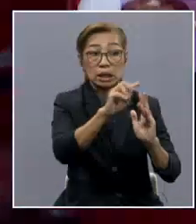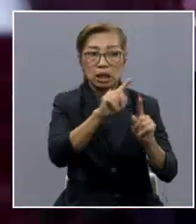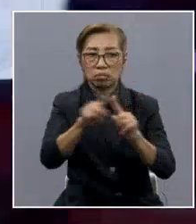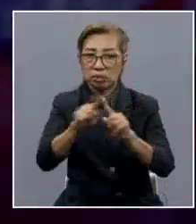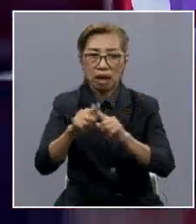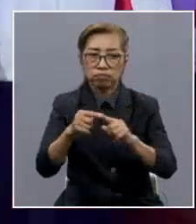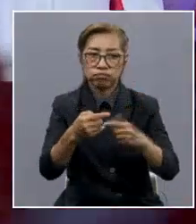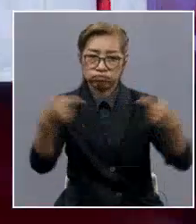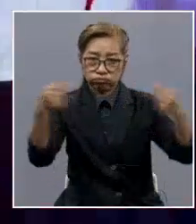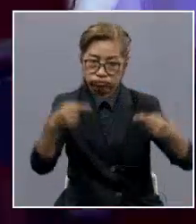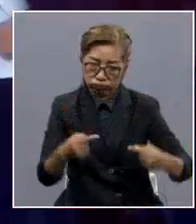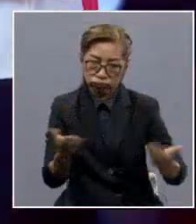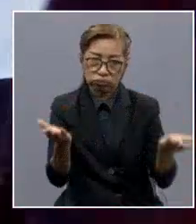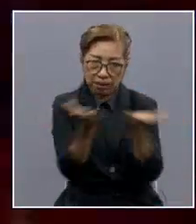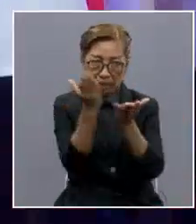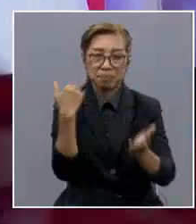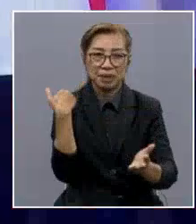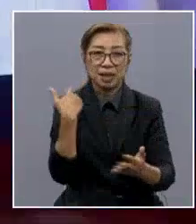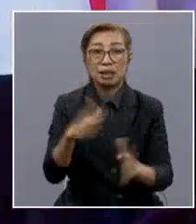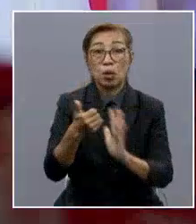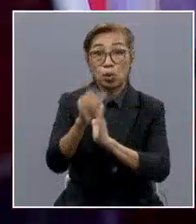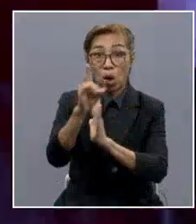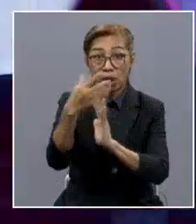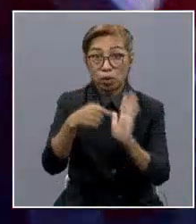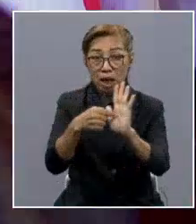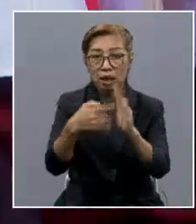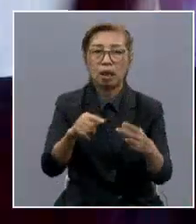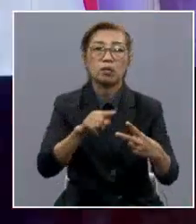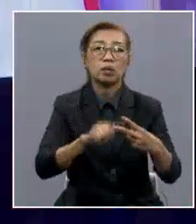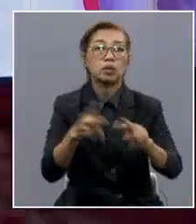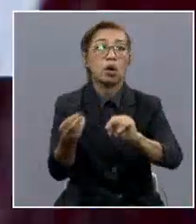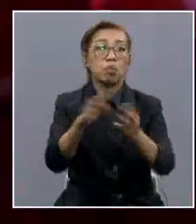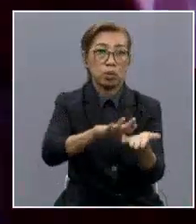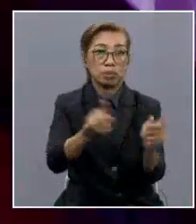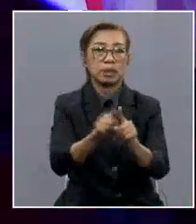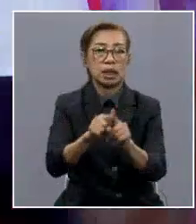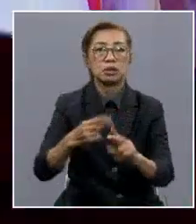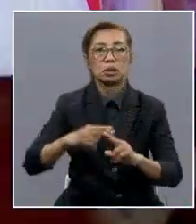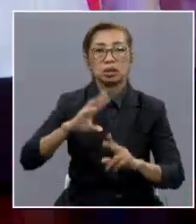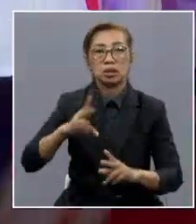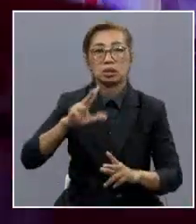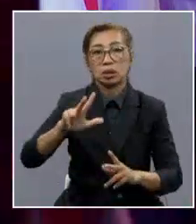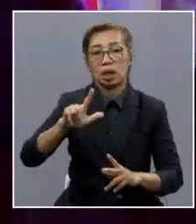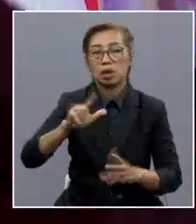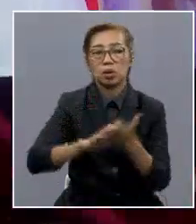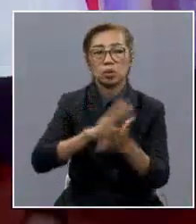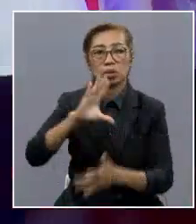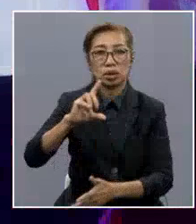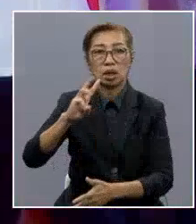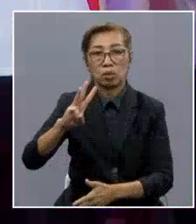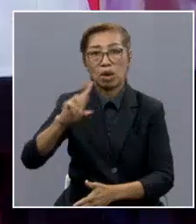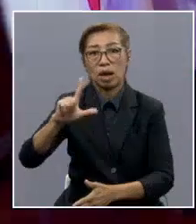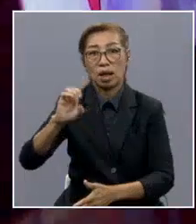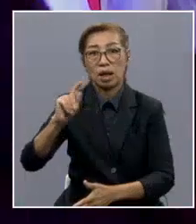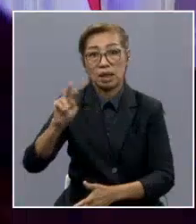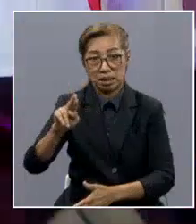ครับนอกจากอุดรแล้วยังมีกรณีของจังหวัดอื่นๆอีกด้วยอ่ะ ใช่อย่างนครพนมคุณผู้ชมคะก็มีคุณชวลิตวิชยสุดค่ะสสนครพนมเข